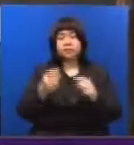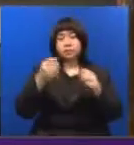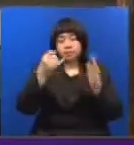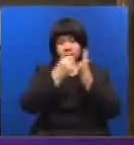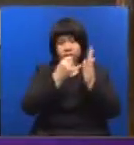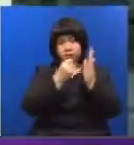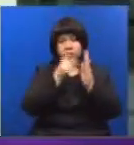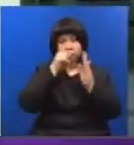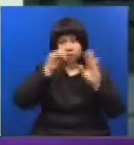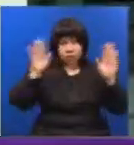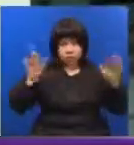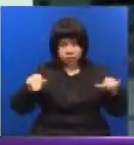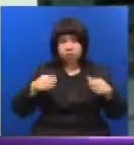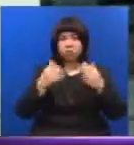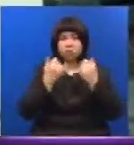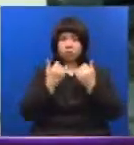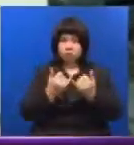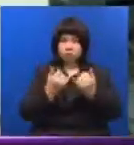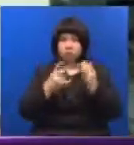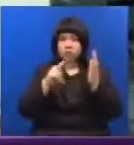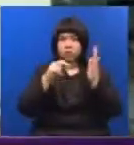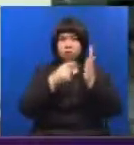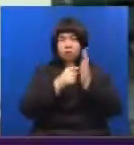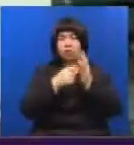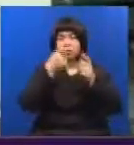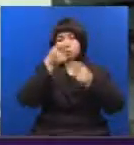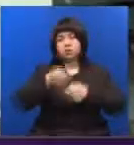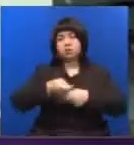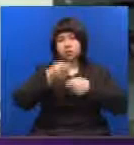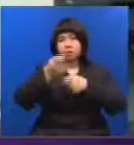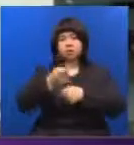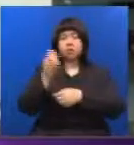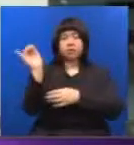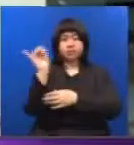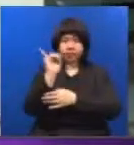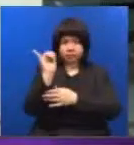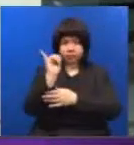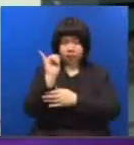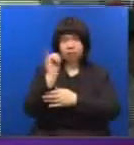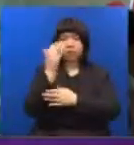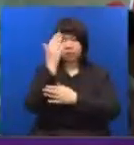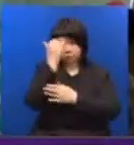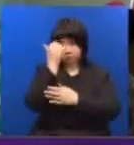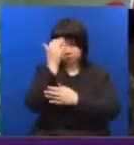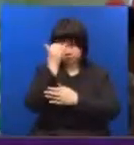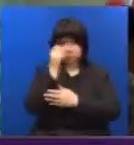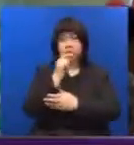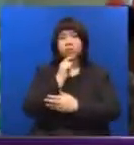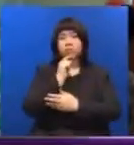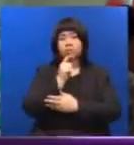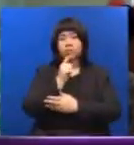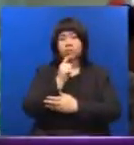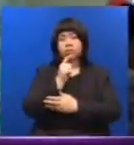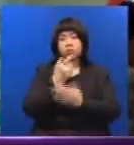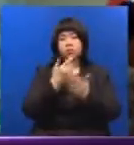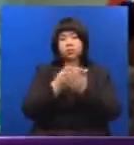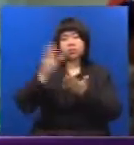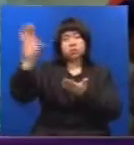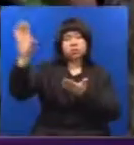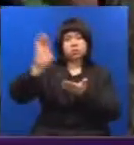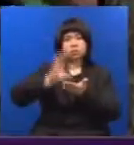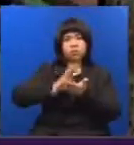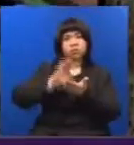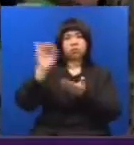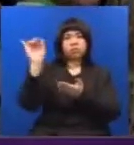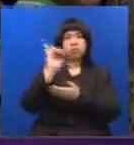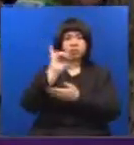ีงราย fallaitตรถิ ยัไมสามารถ นัชาวนา ให้ไปรบเงิน หรอวาโอนเงินได้1. จากยังไมไดรบการจัดสเขัเงิน